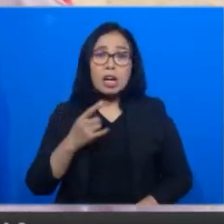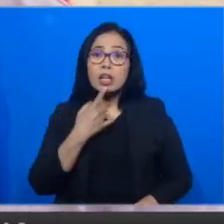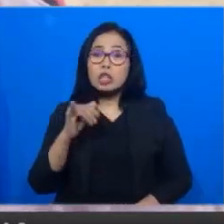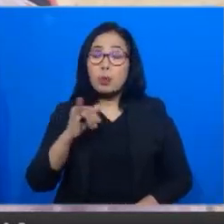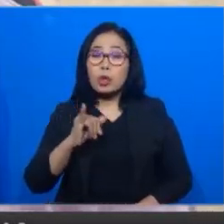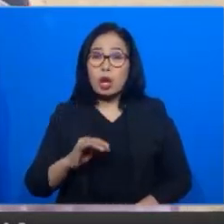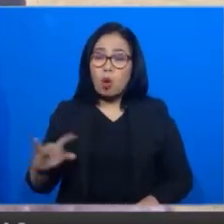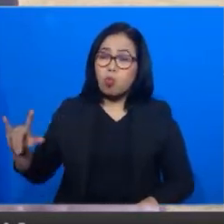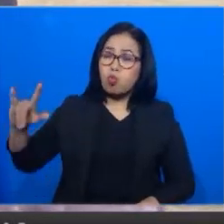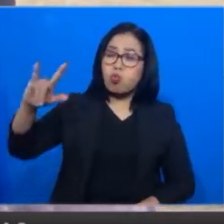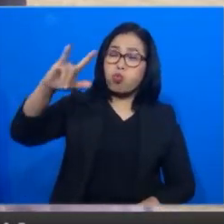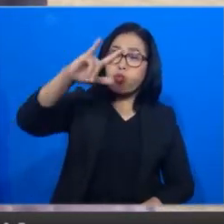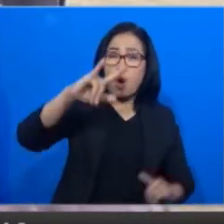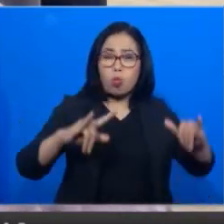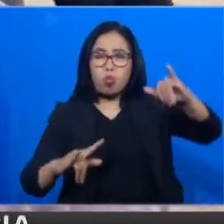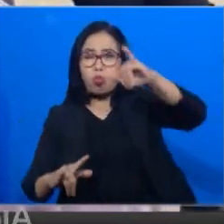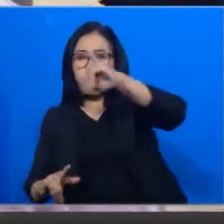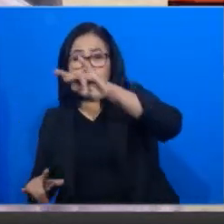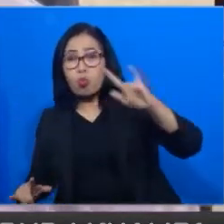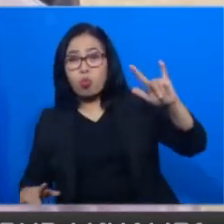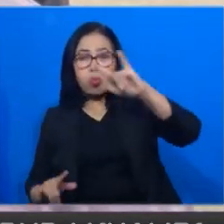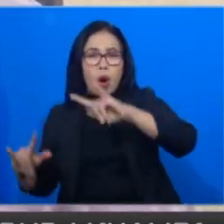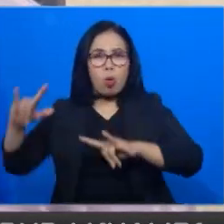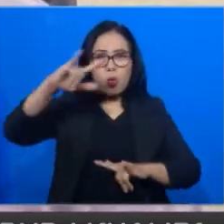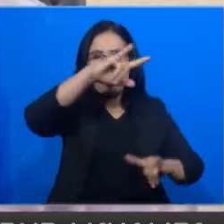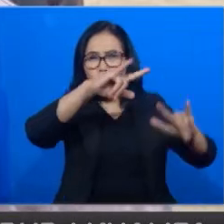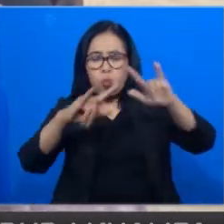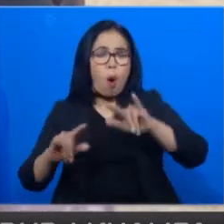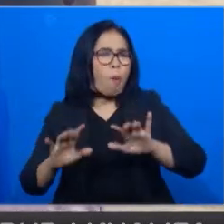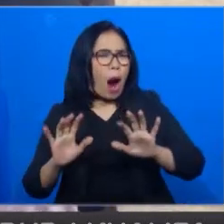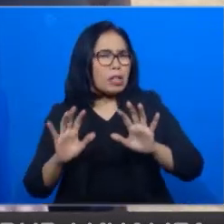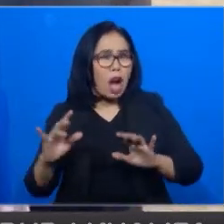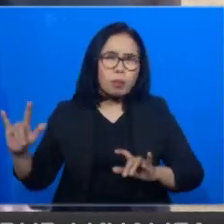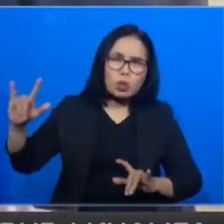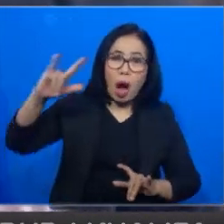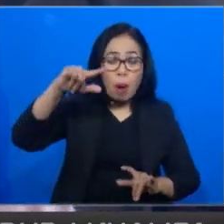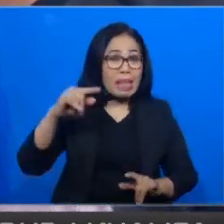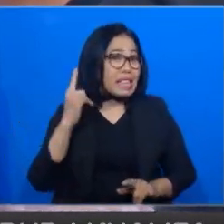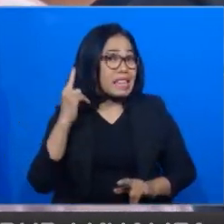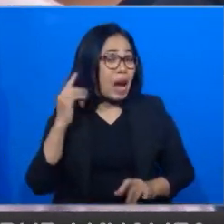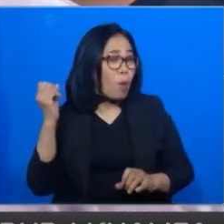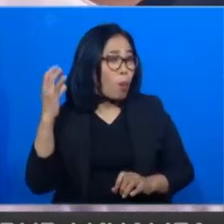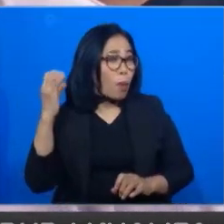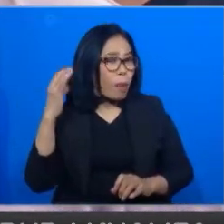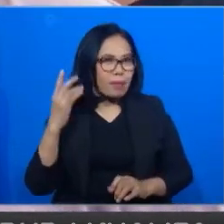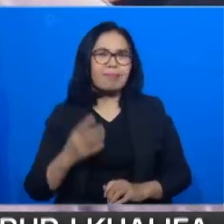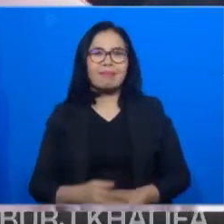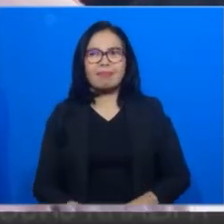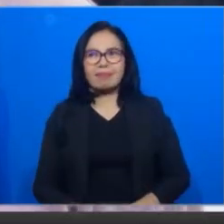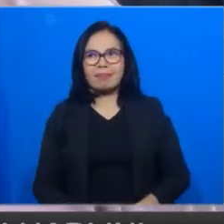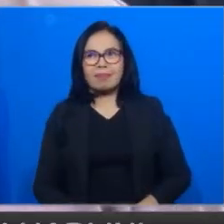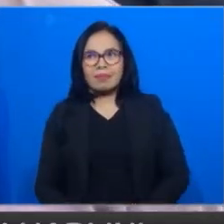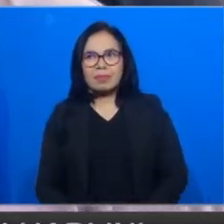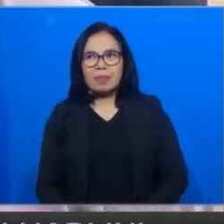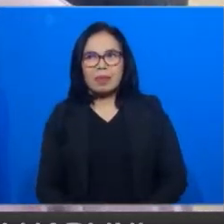sama tetangga udah nggak lihat lah, istilahnya. Sama yang jalan itu nggak lihat. Menyelamatkan diri. Banyak gitu.